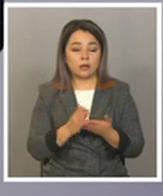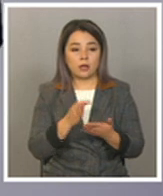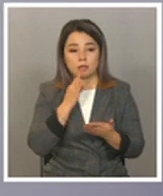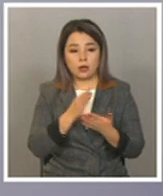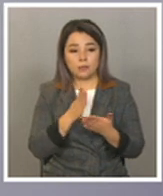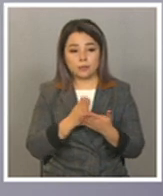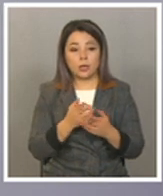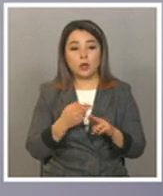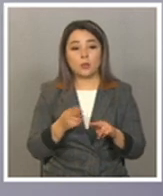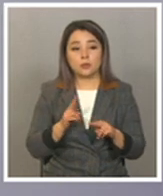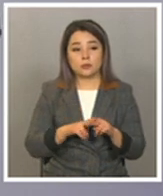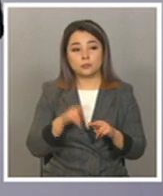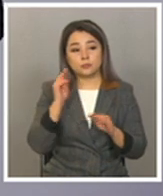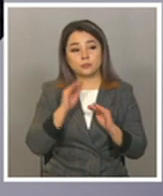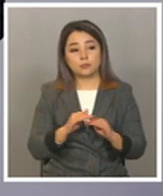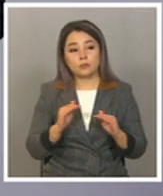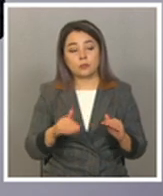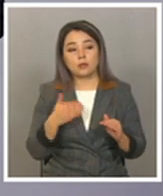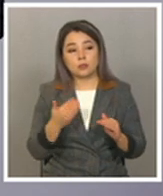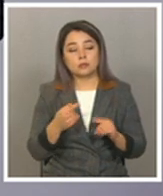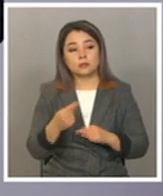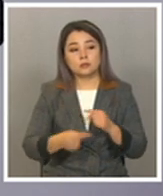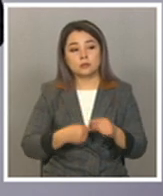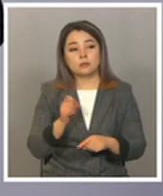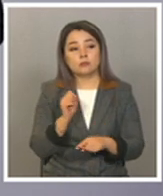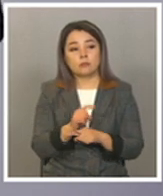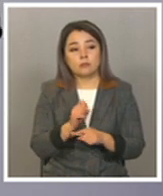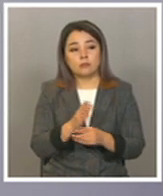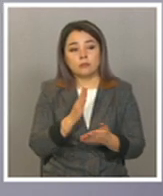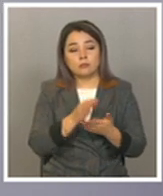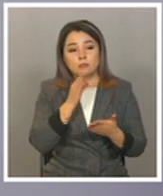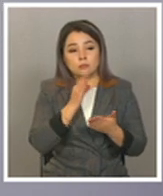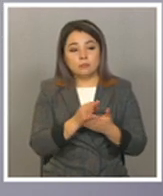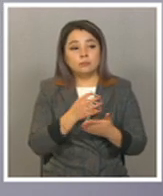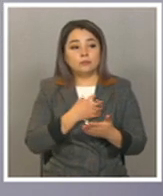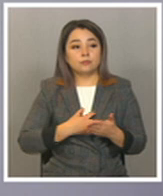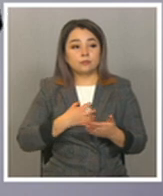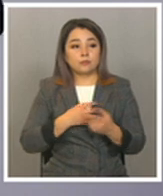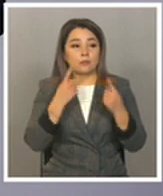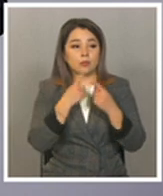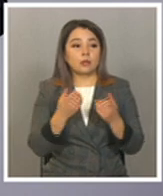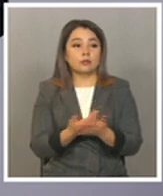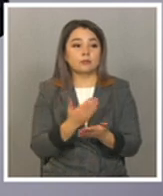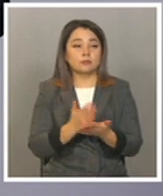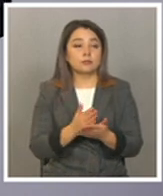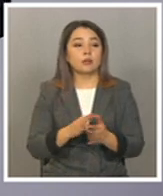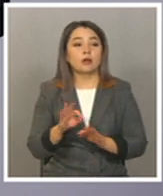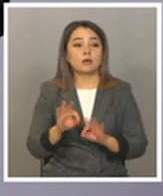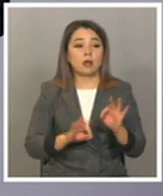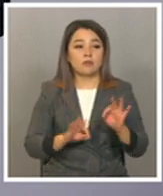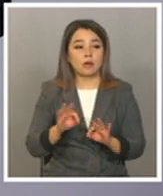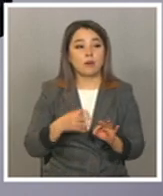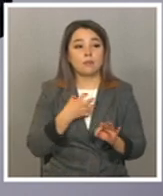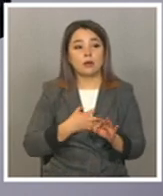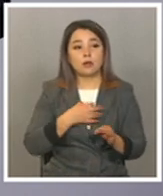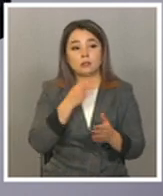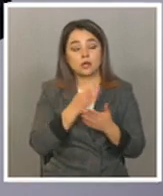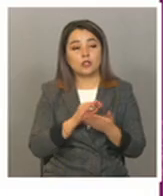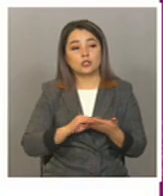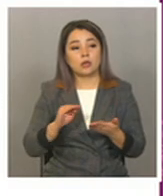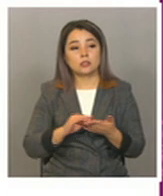ландшафтық. Олай болса оқушылар, келесі тапсырма, негізгі деректерден графиктік мәтін